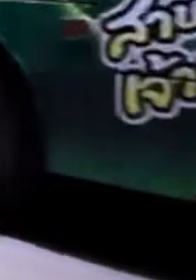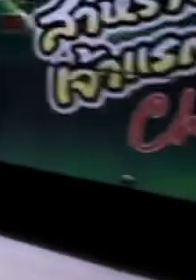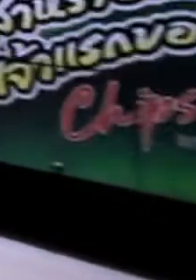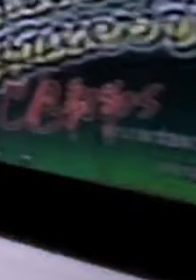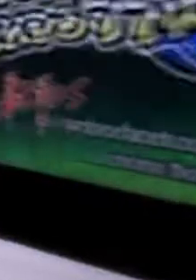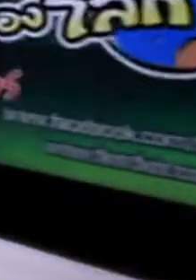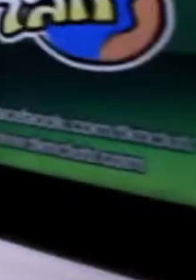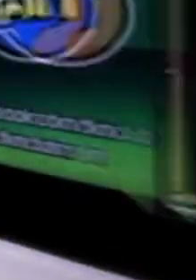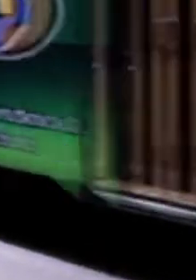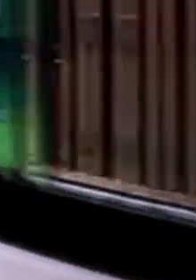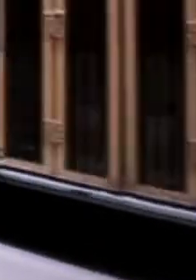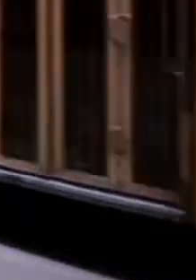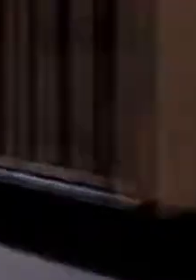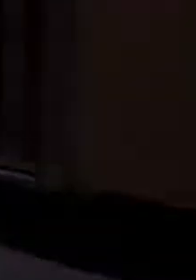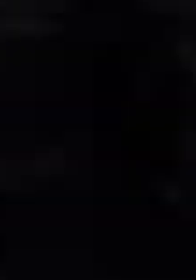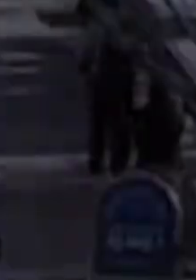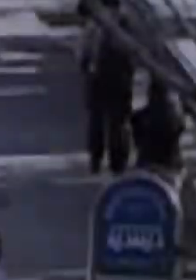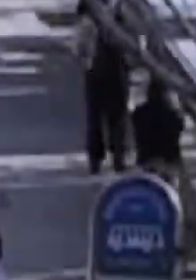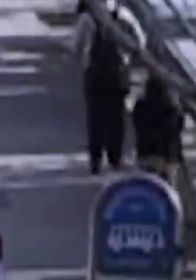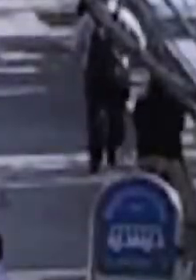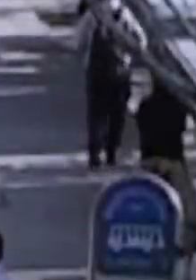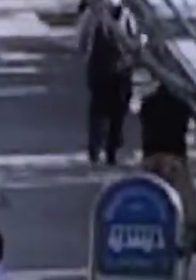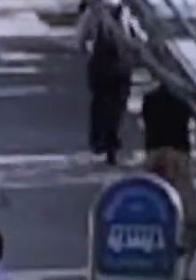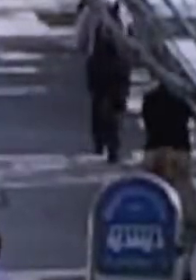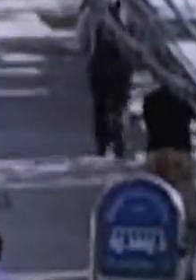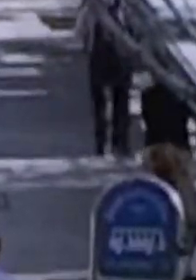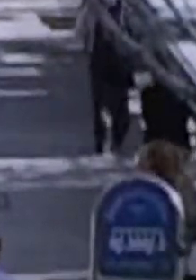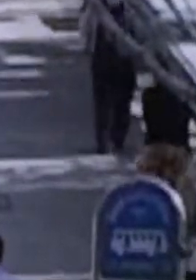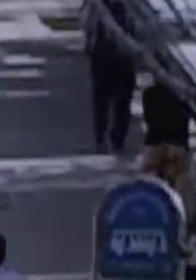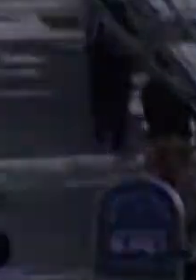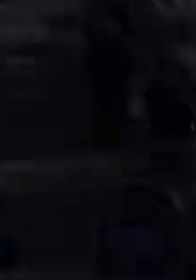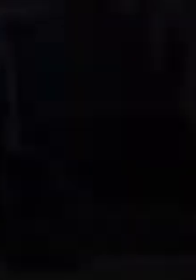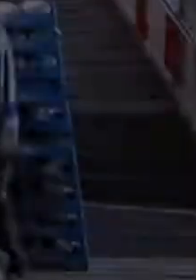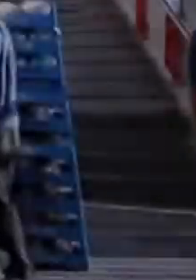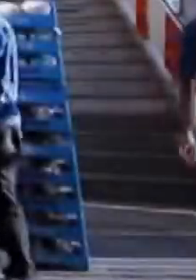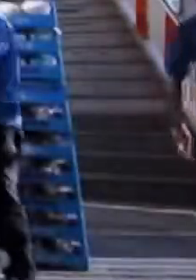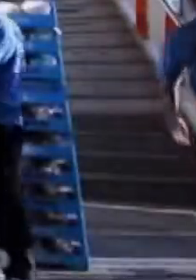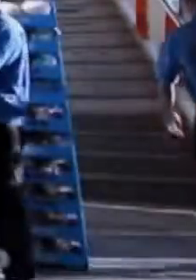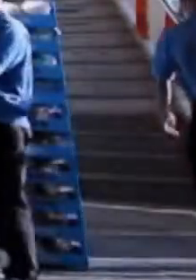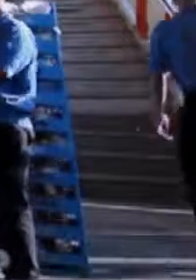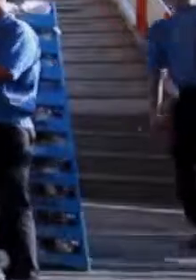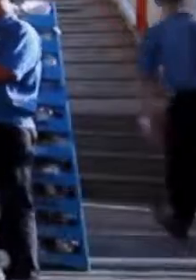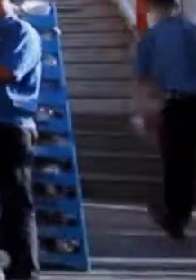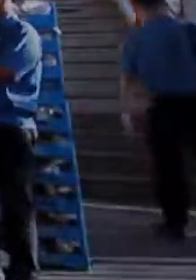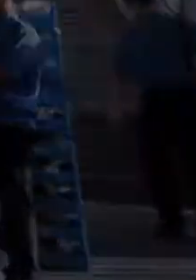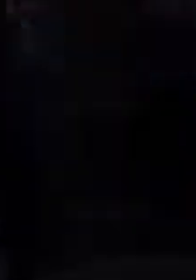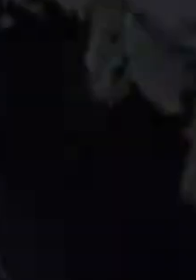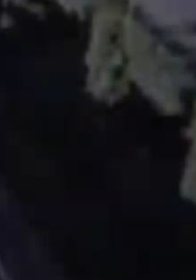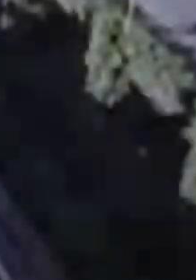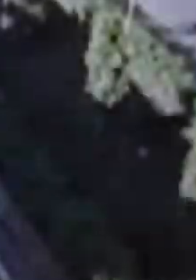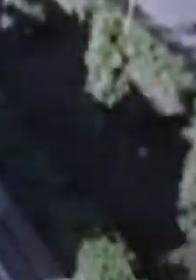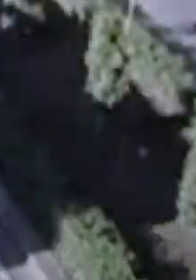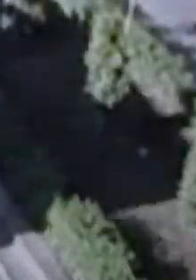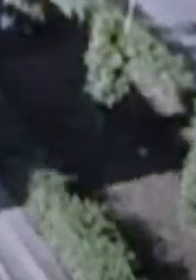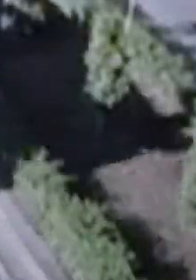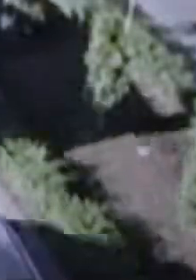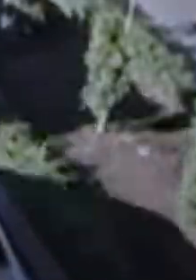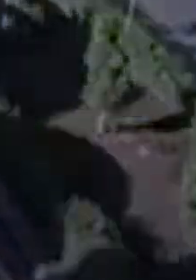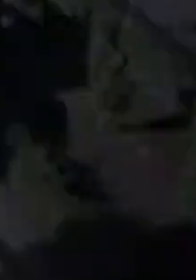เราให้บริการขนส่งมวลชนที่ครอบคลุมพื้นที่ส่วนใหญ่ในกรุงเทพและปริมณฑ